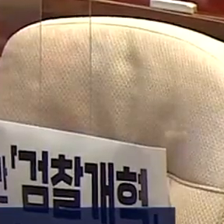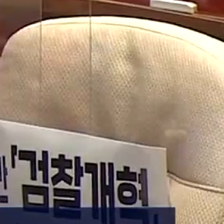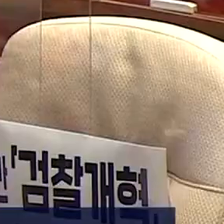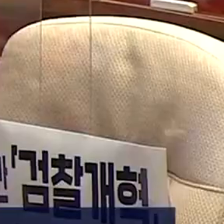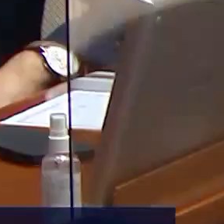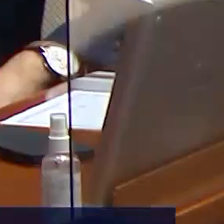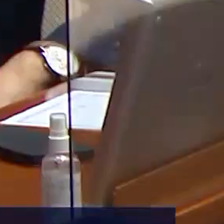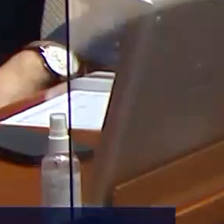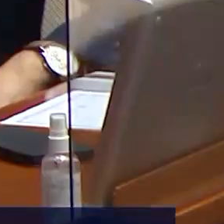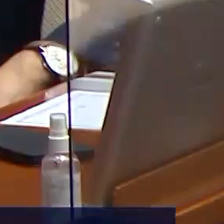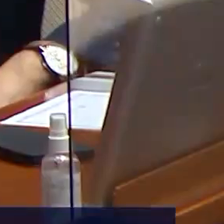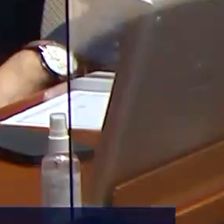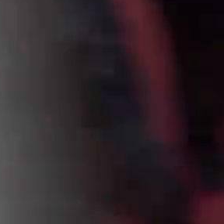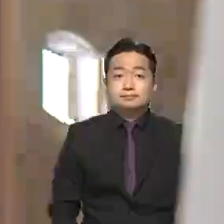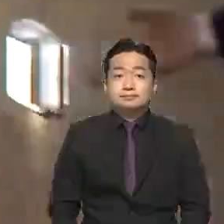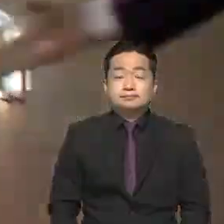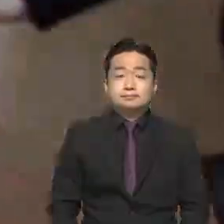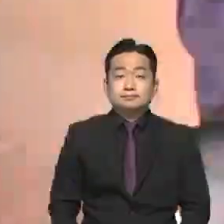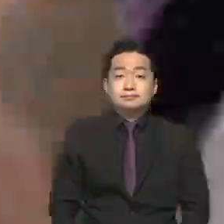SBS 김영래입니다.